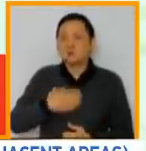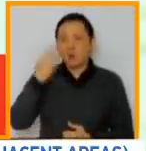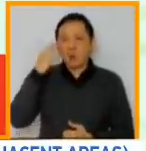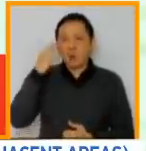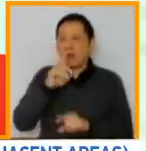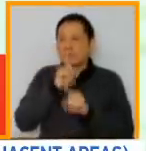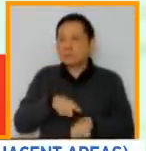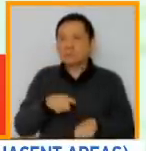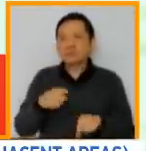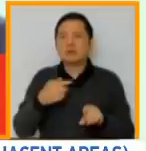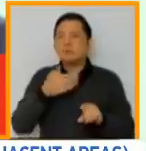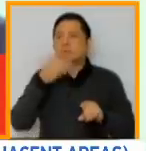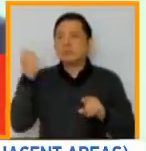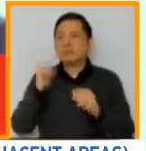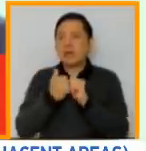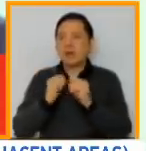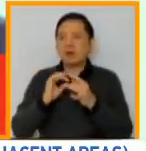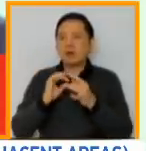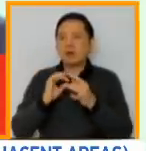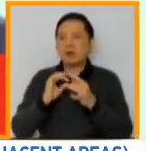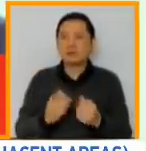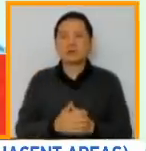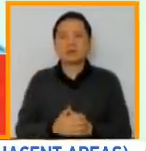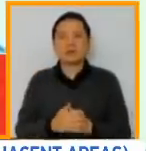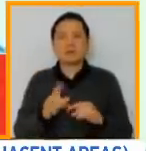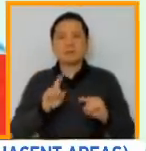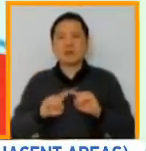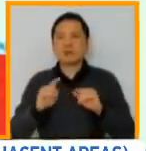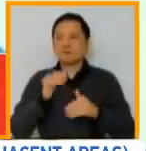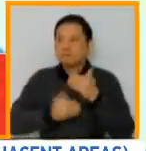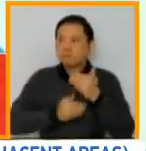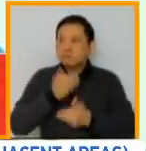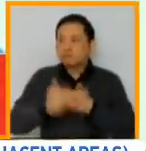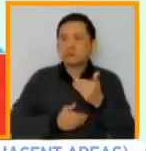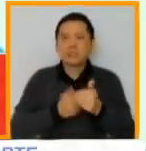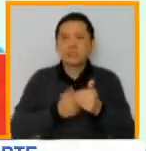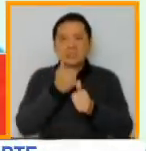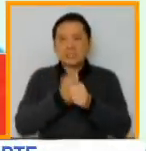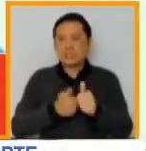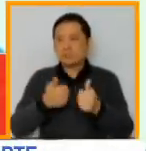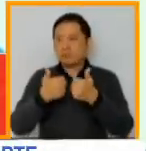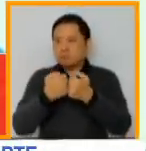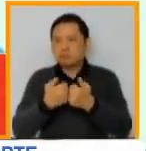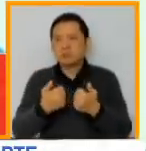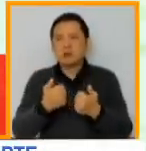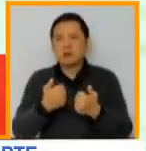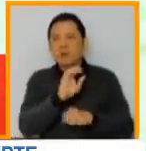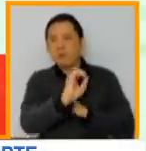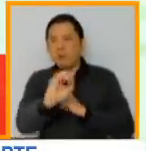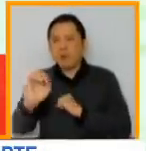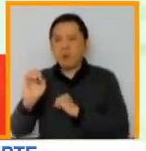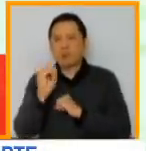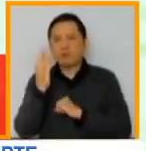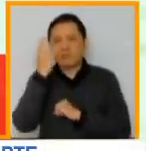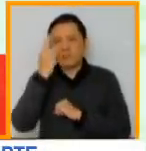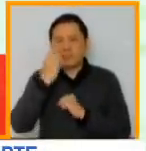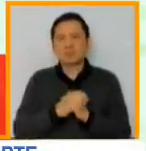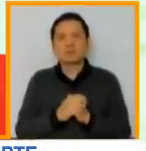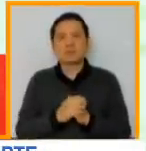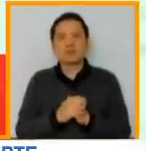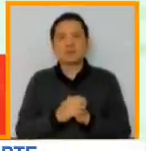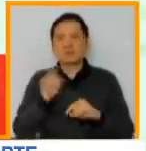bawat pagkakataon sa bawat isa sa kanila. Kung hindi naman talaga nararapat, eh, ba't natin ipipilit? Baka hindi pa siguro